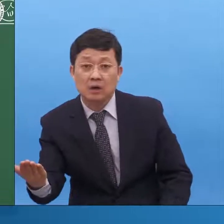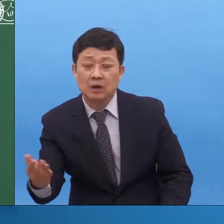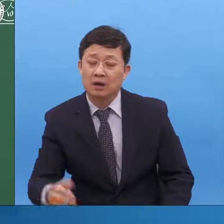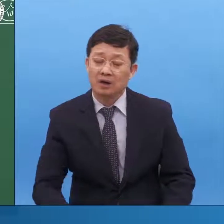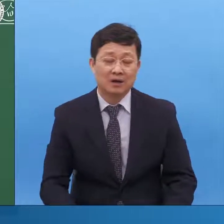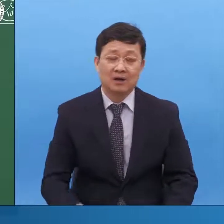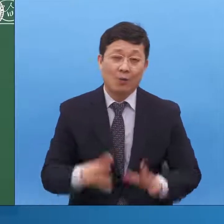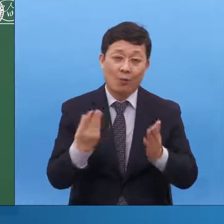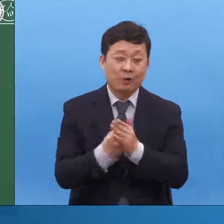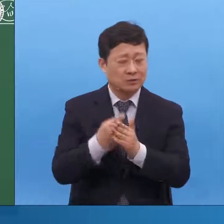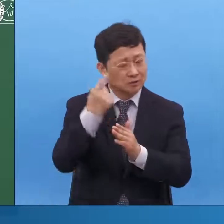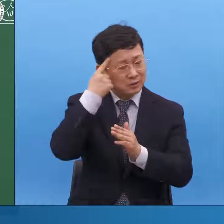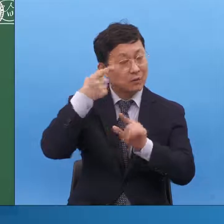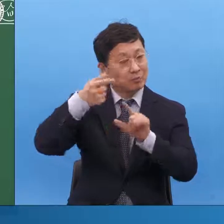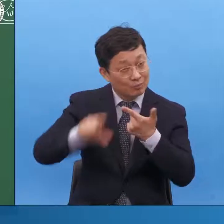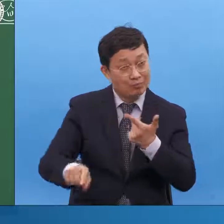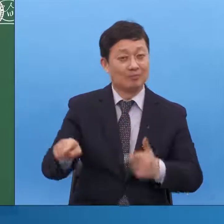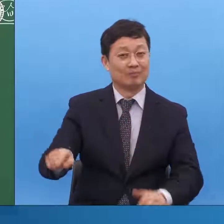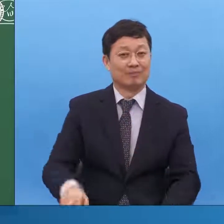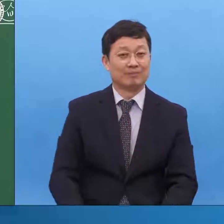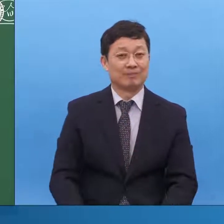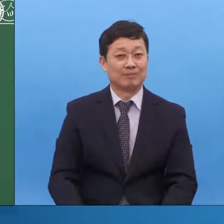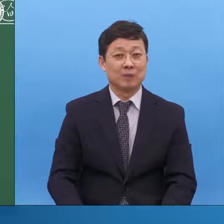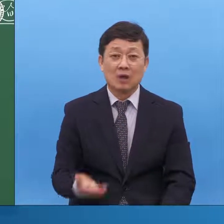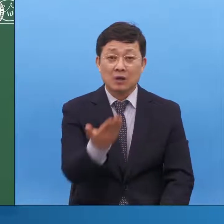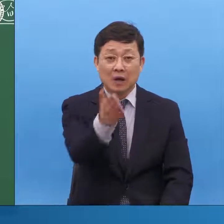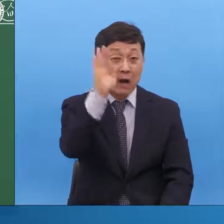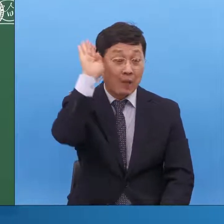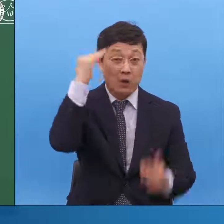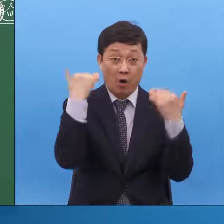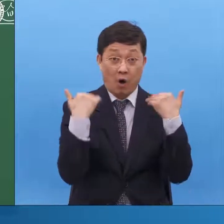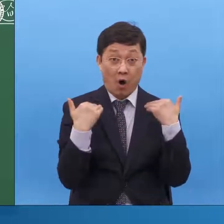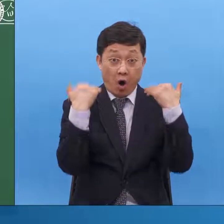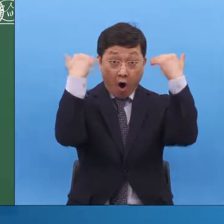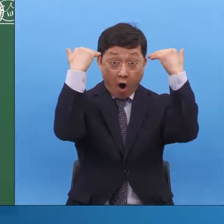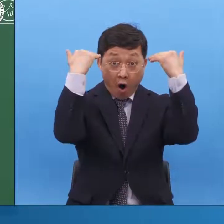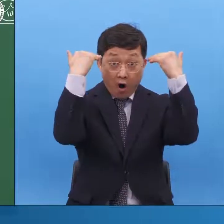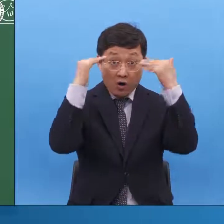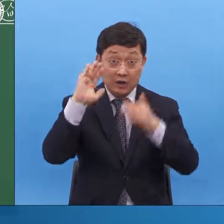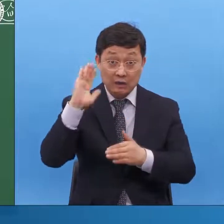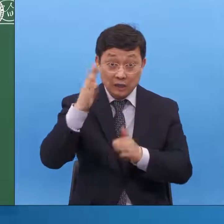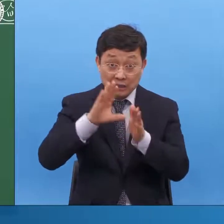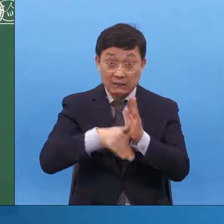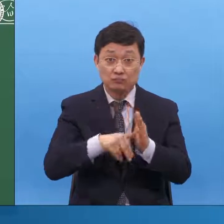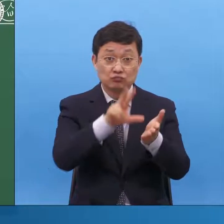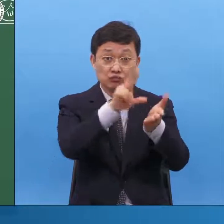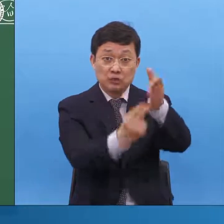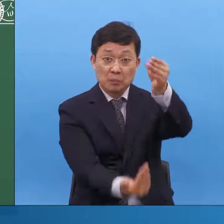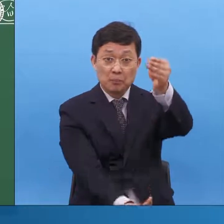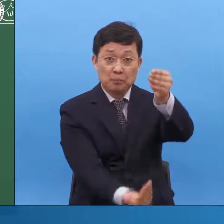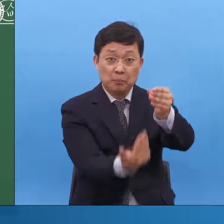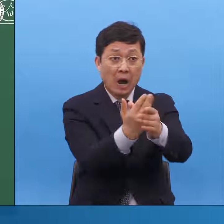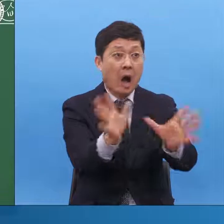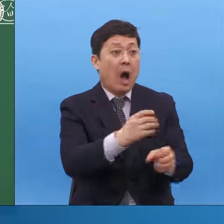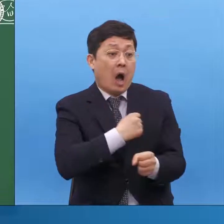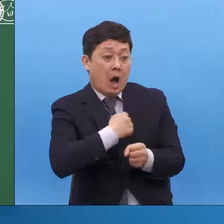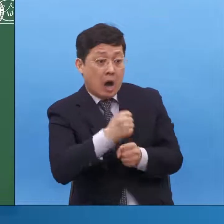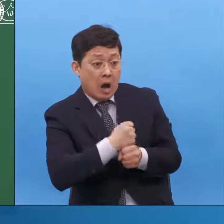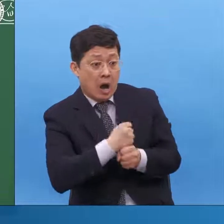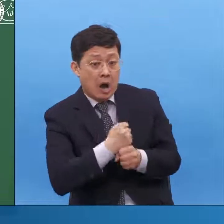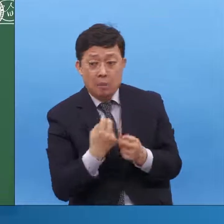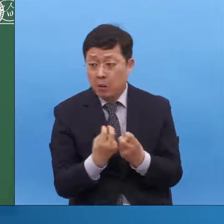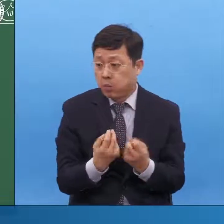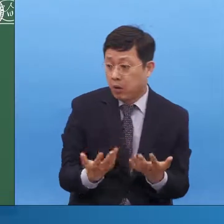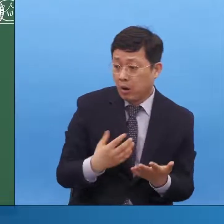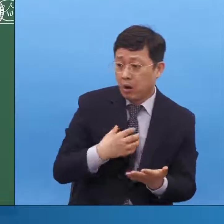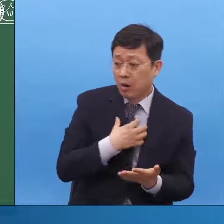예사로 듣기죠. 여러분이 어른이 되거나 커서 문제 딱 생겼을 때 길을 못 찾아요. These words may not seem like much, but once you